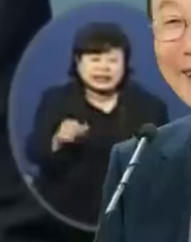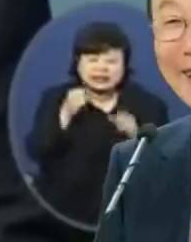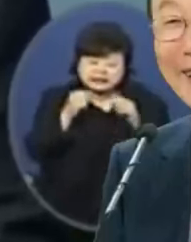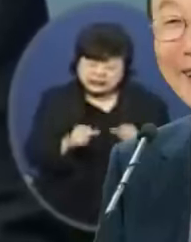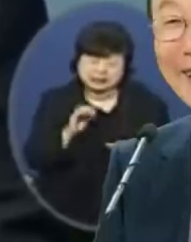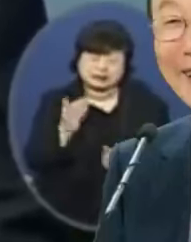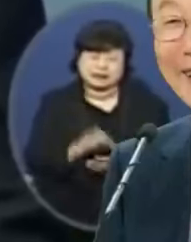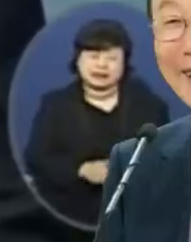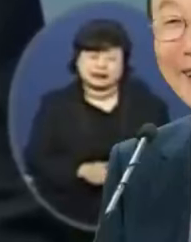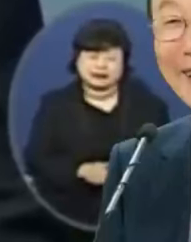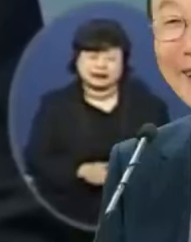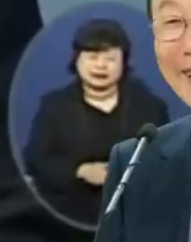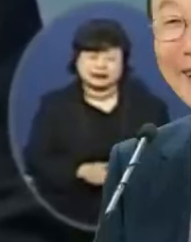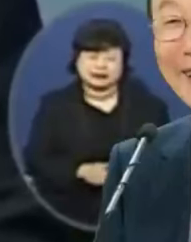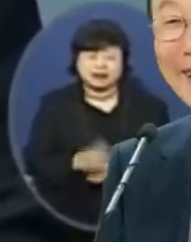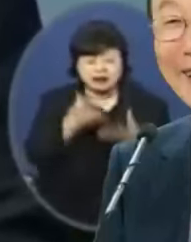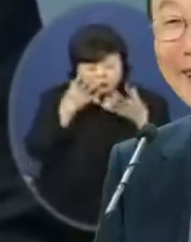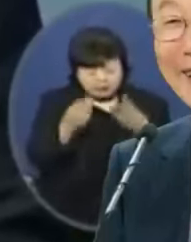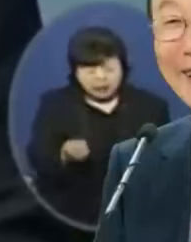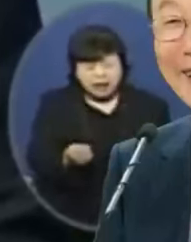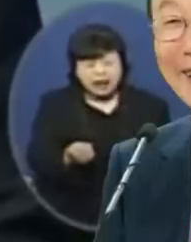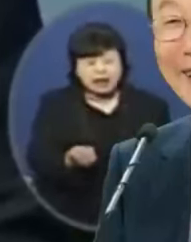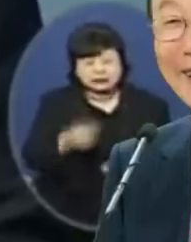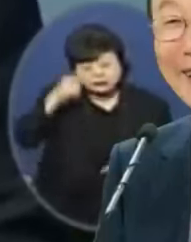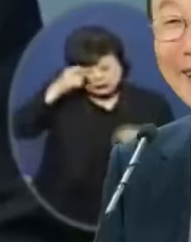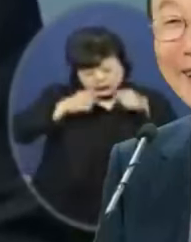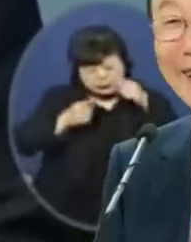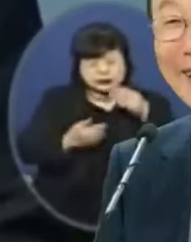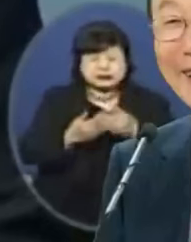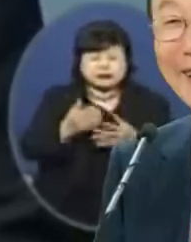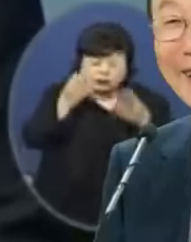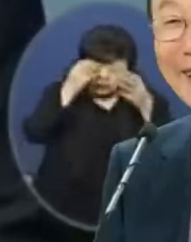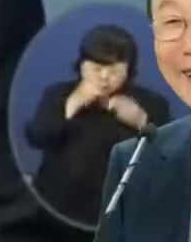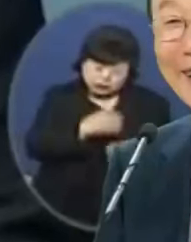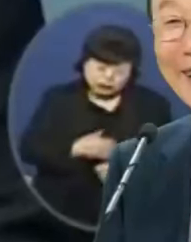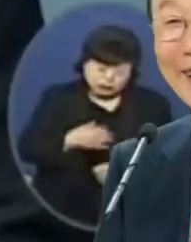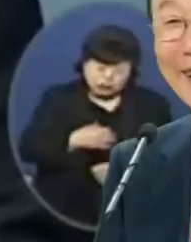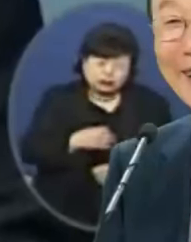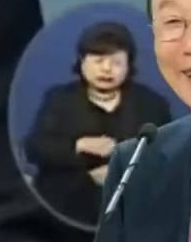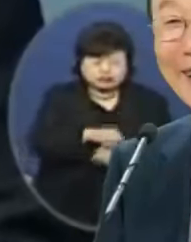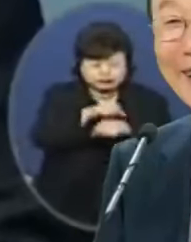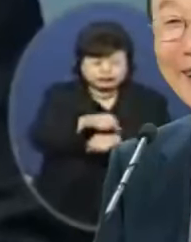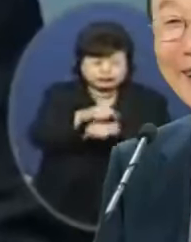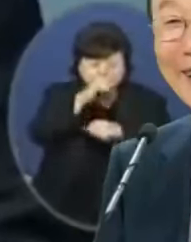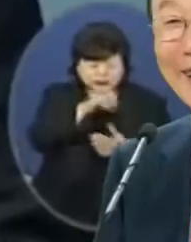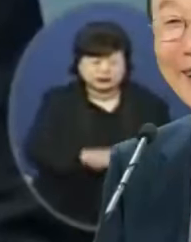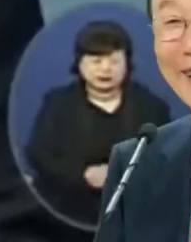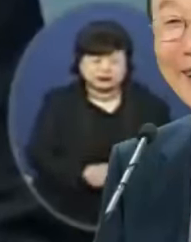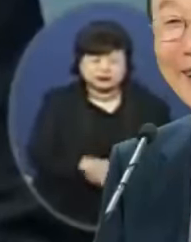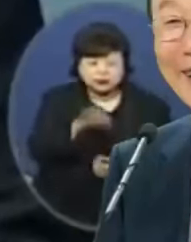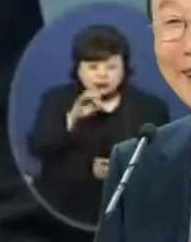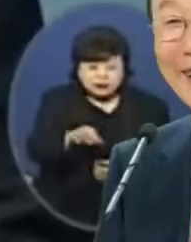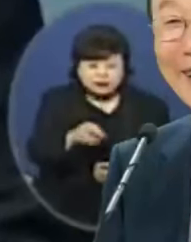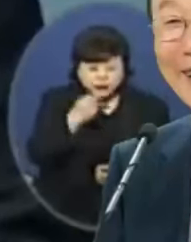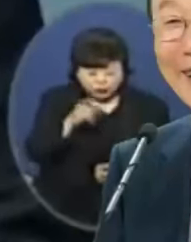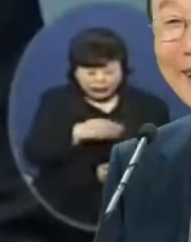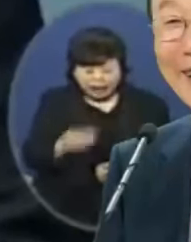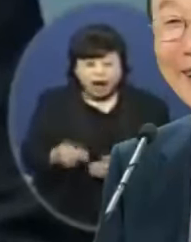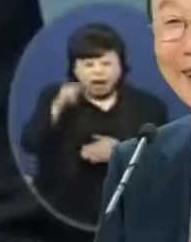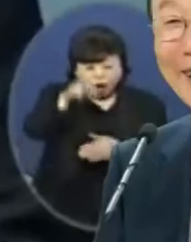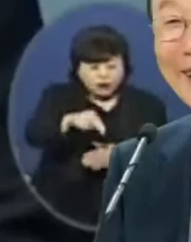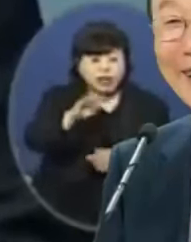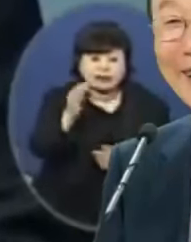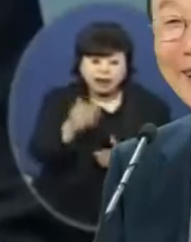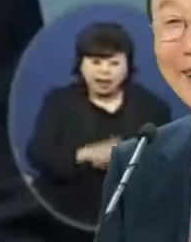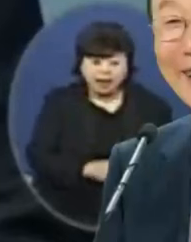삽니다. 수없이 많은 슬픈 일들이 있고 고통이 있고 괴로움이 있습니다. 여기에서 우리가 요단강으로 건너가야